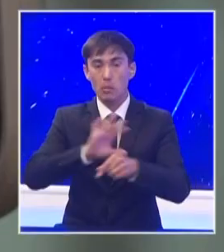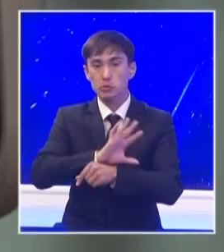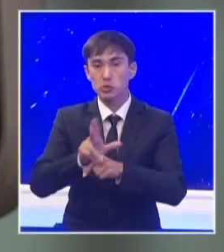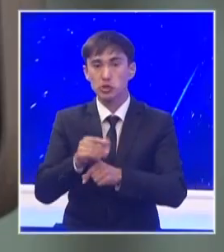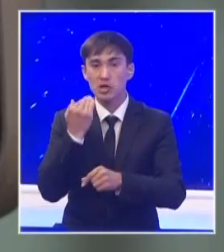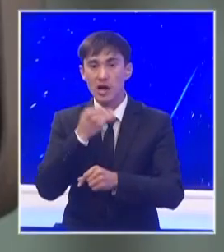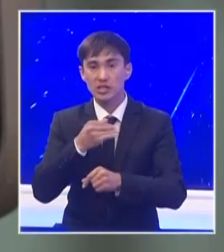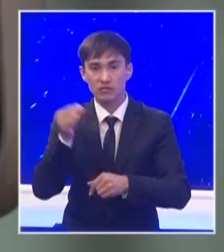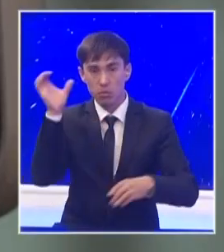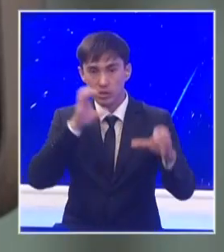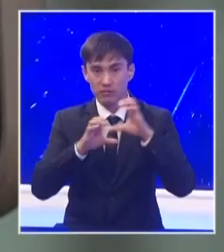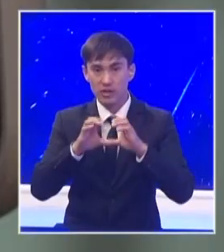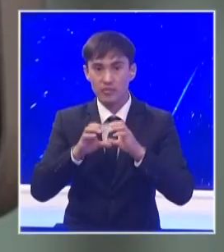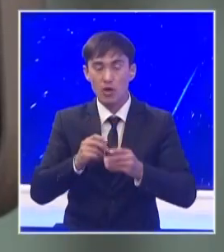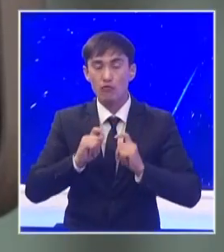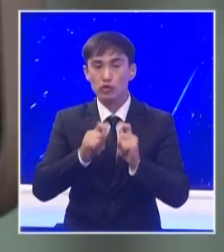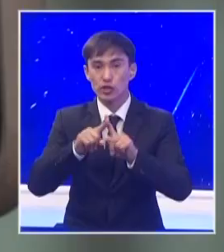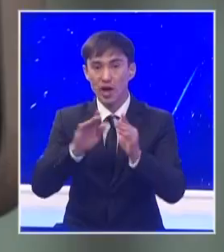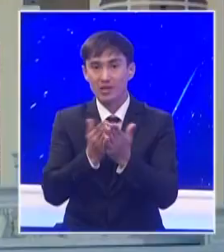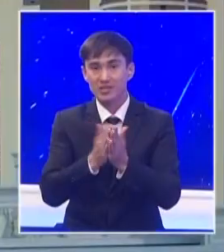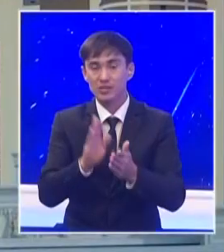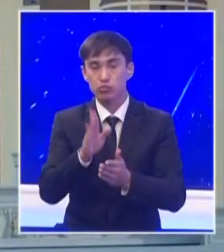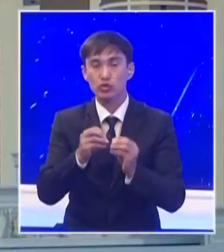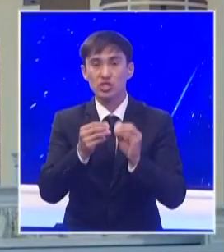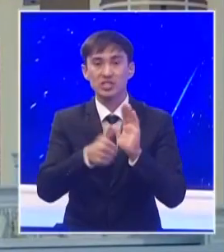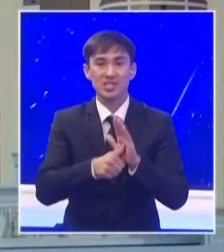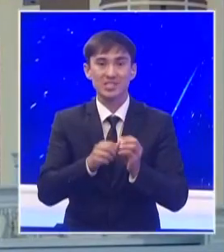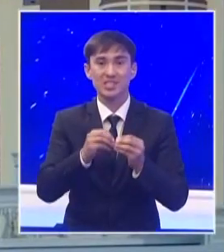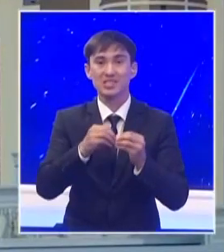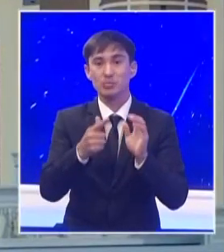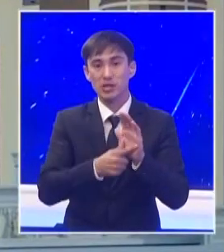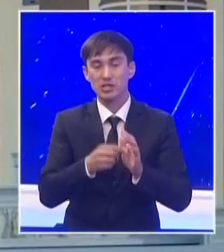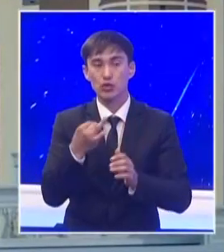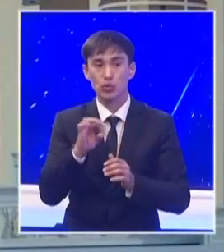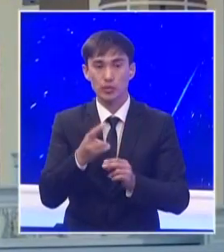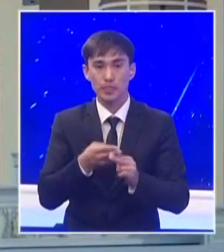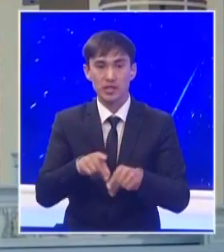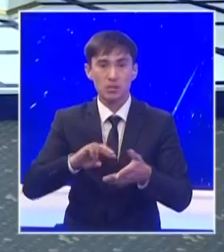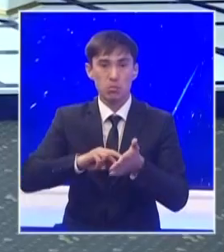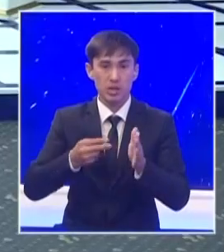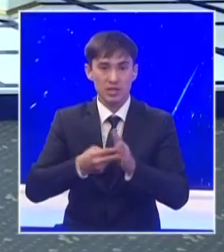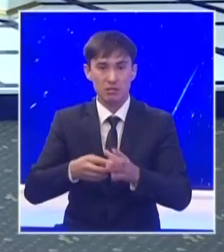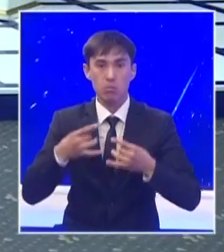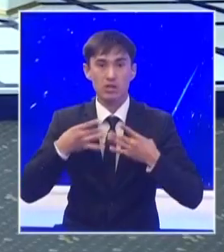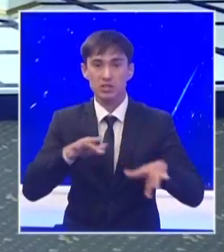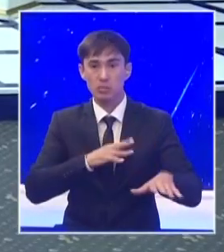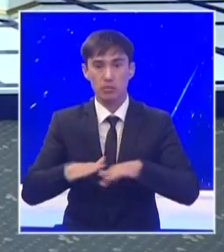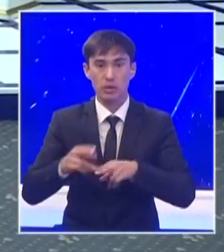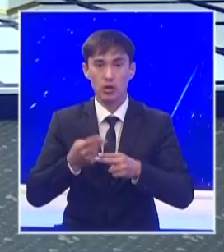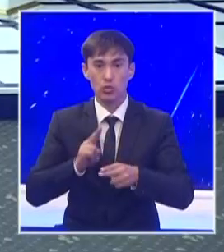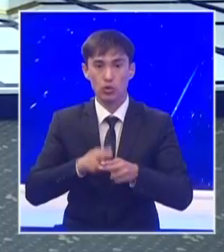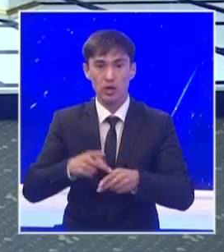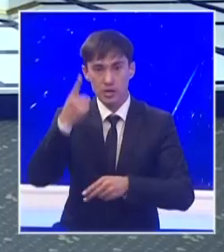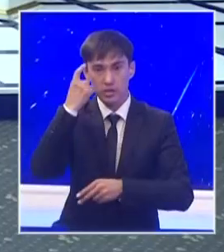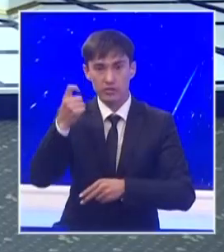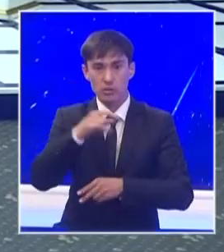обеспечению качества в сфере образования, вручение аттестатов состоится 16-17 июня. Тогда же запланированы и праздничные мероприятия, которые,